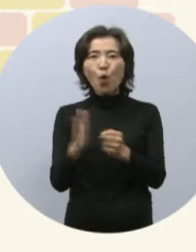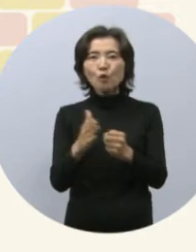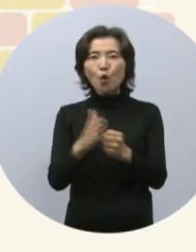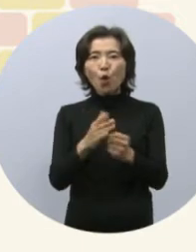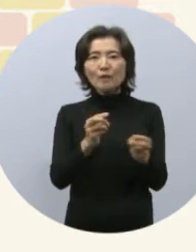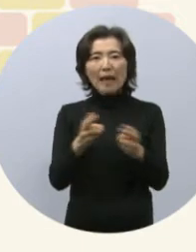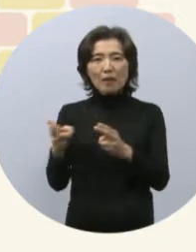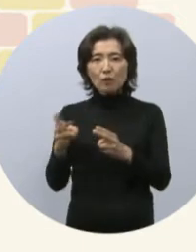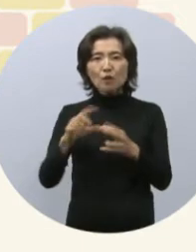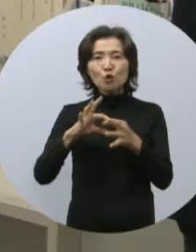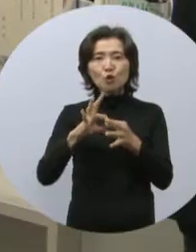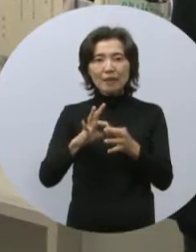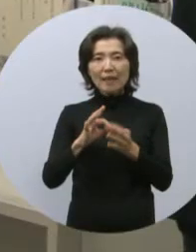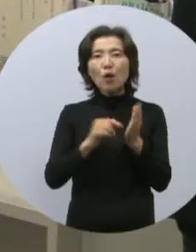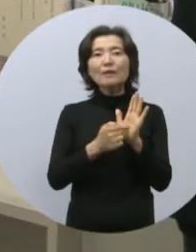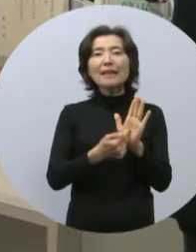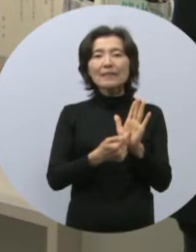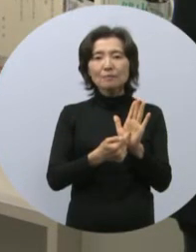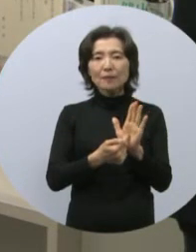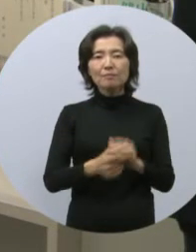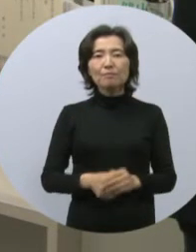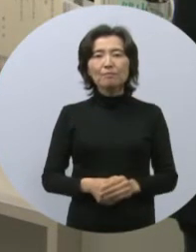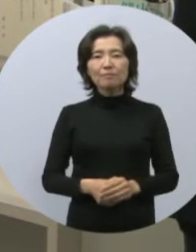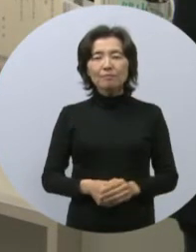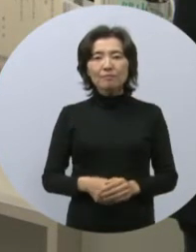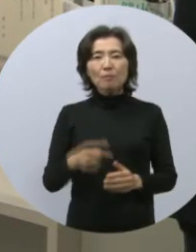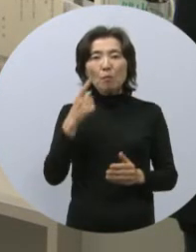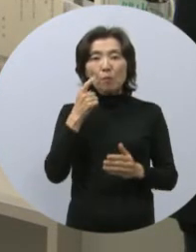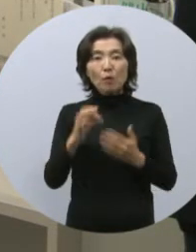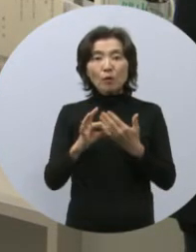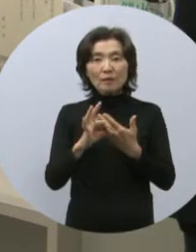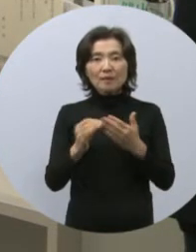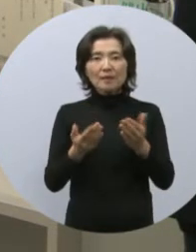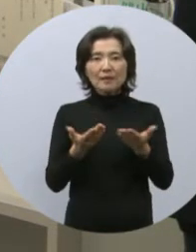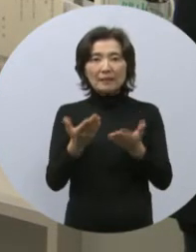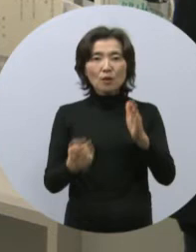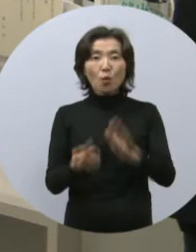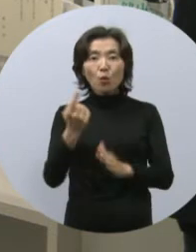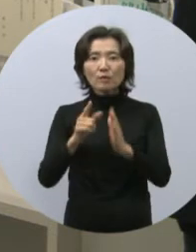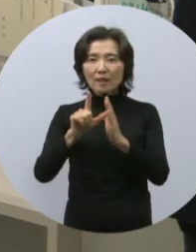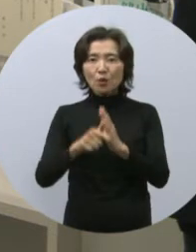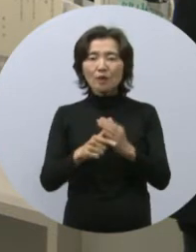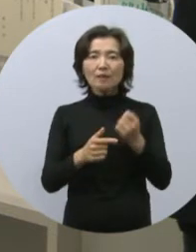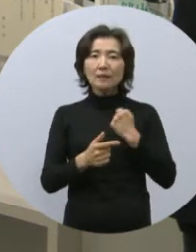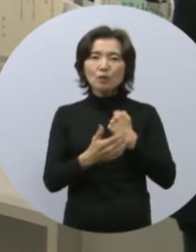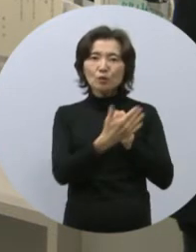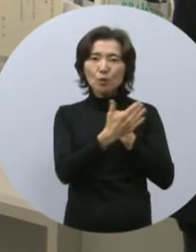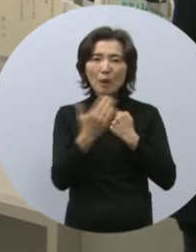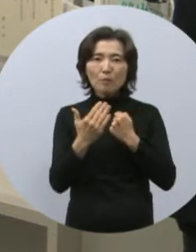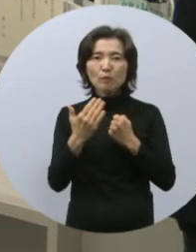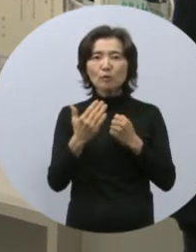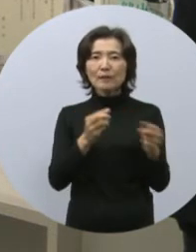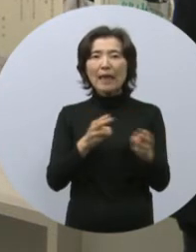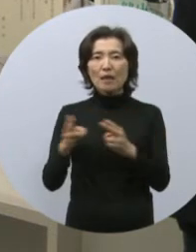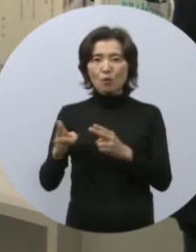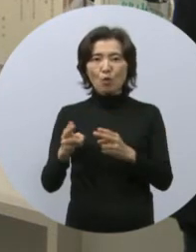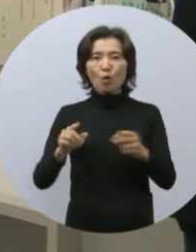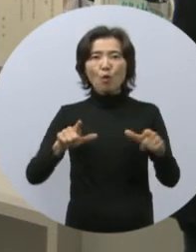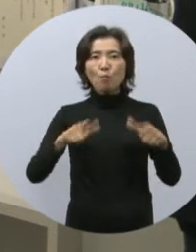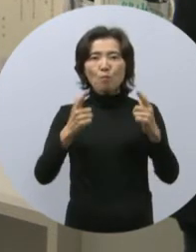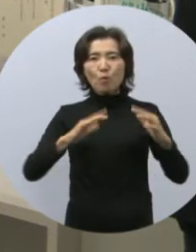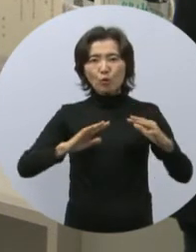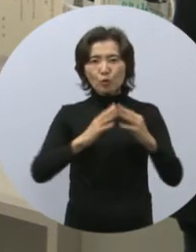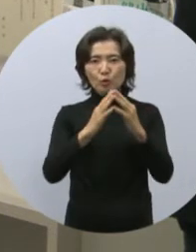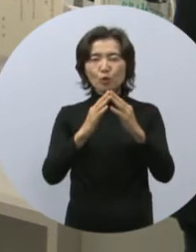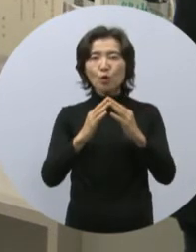。 万一の地震から命を守るための補助制度、木造住宅耐